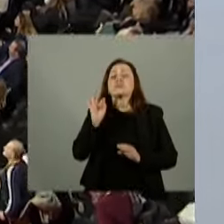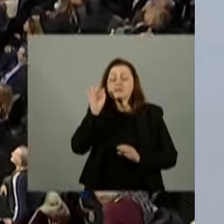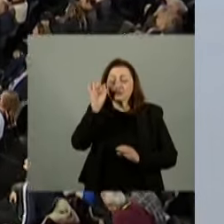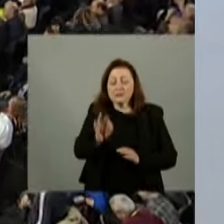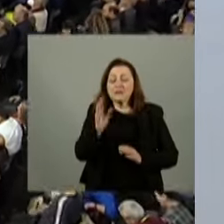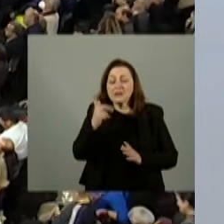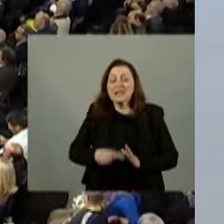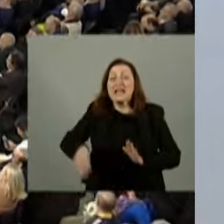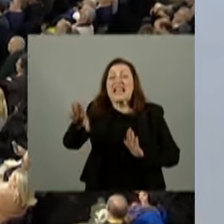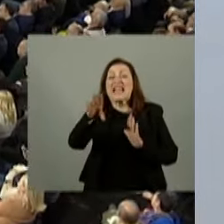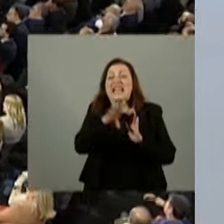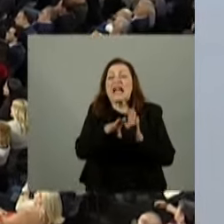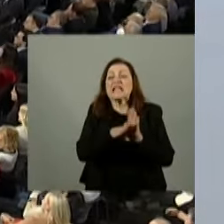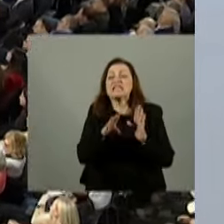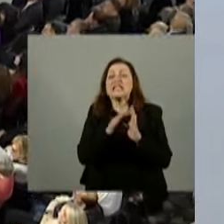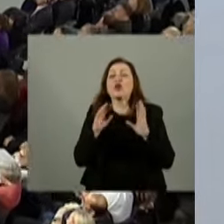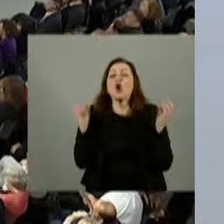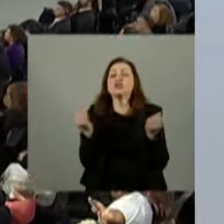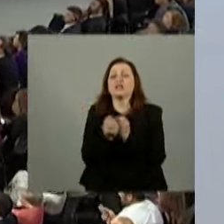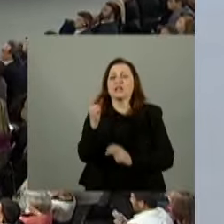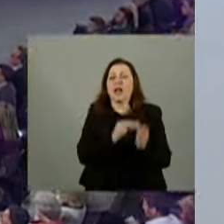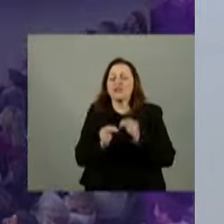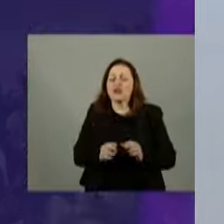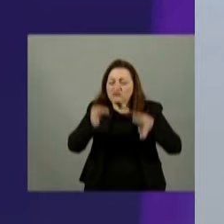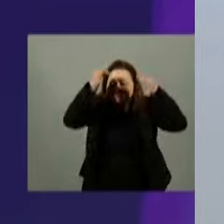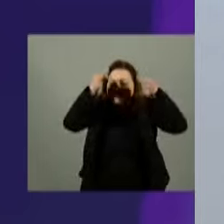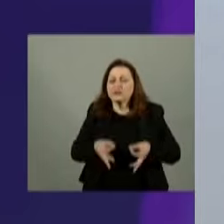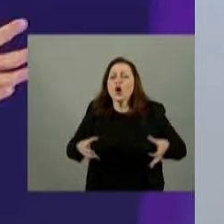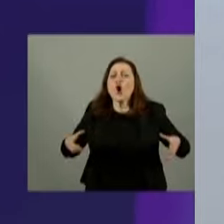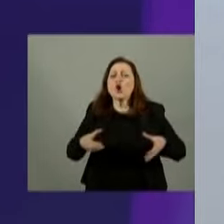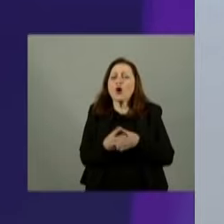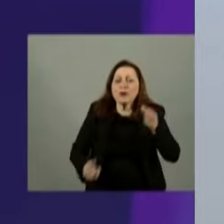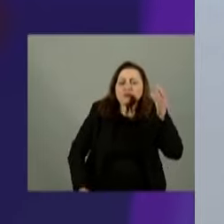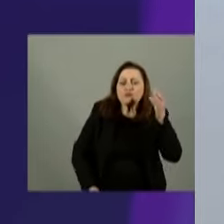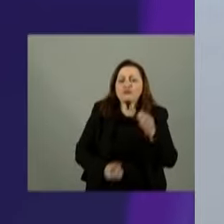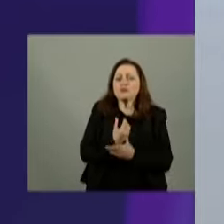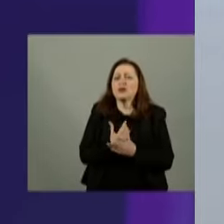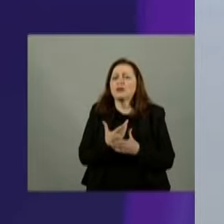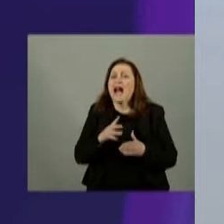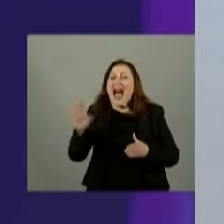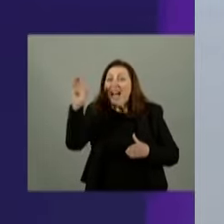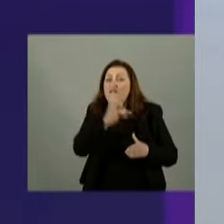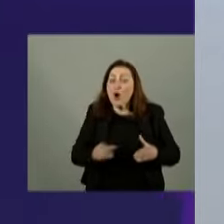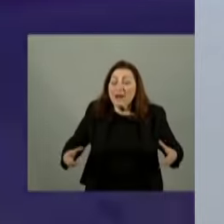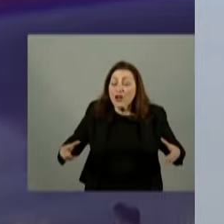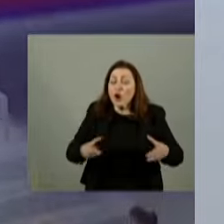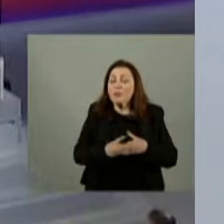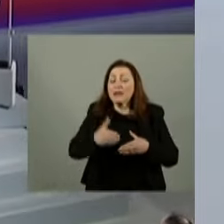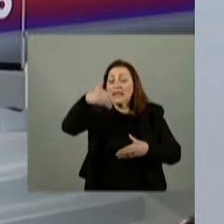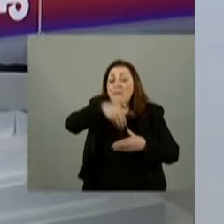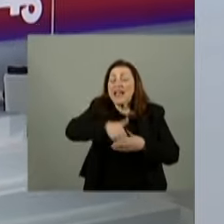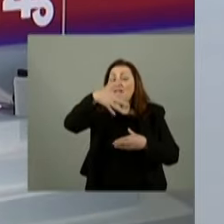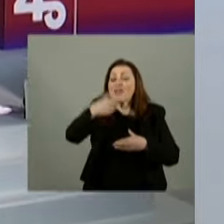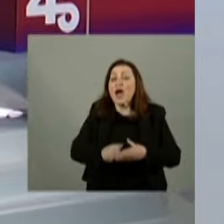τους συντρόφους του να τον δεχθούν ως υποψήφιο, φοβάμαι ότι έχει εγκλωβιστεί σε ένα διέξοδο από τον οποίο